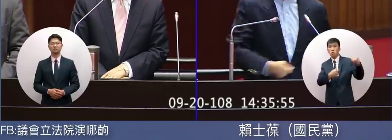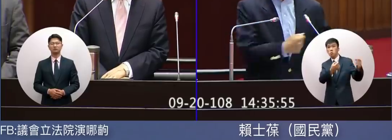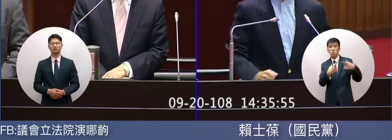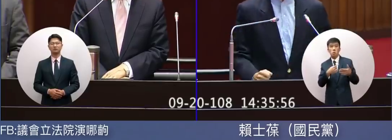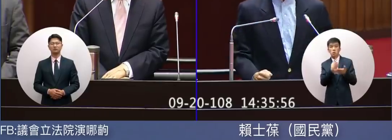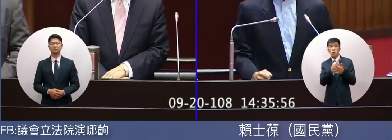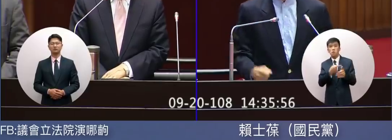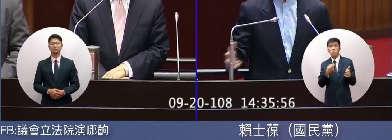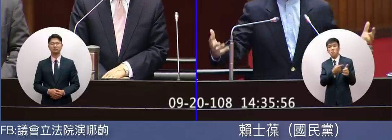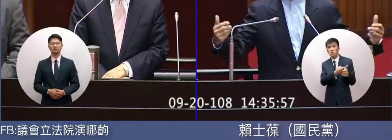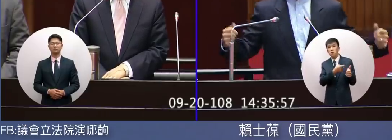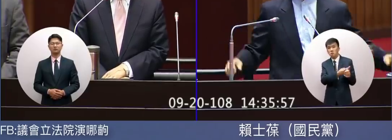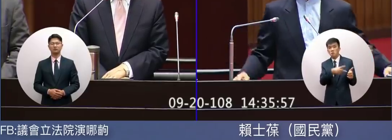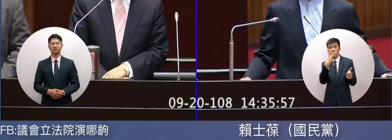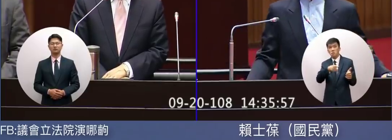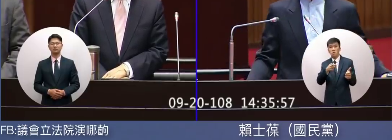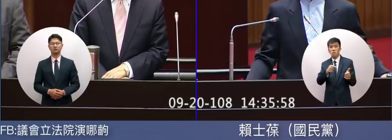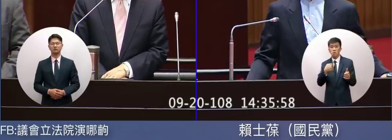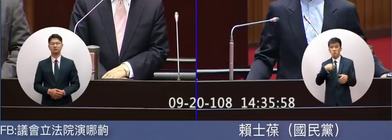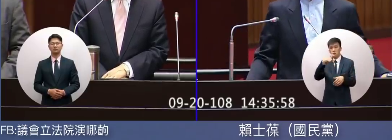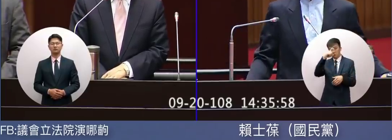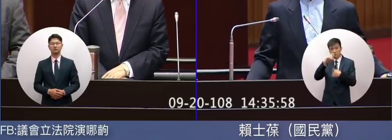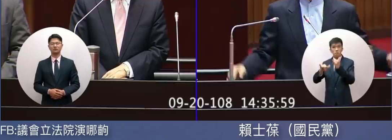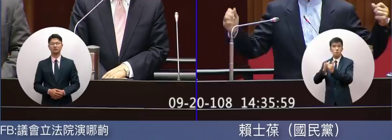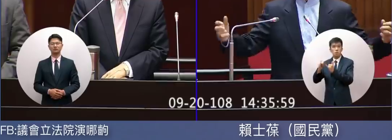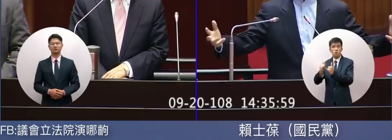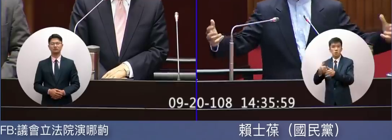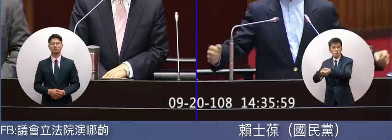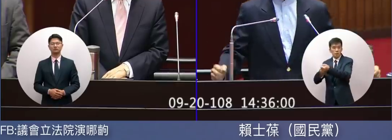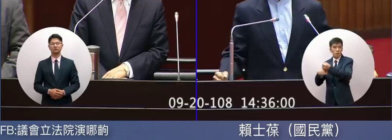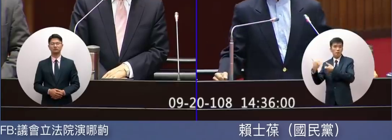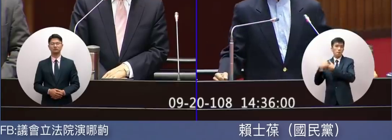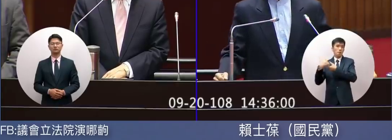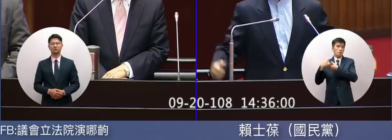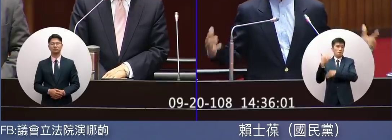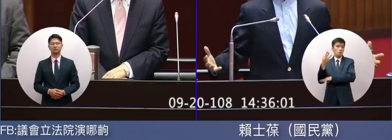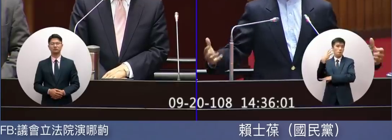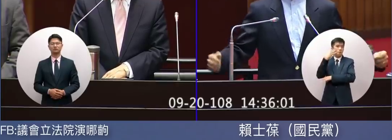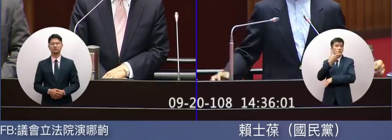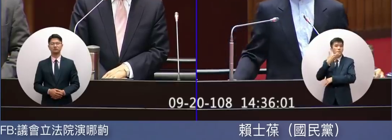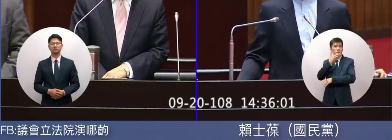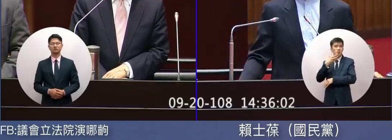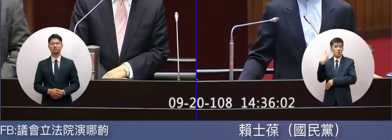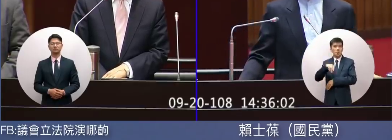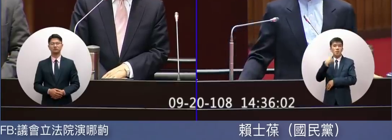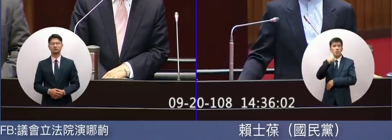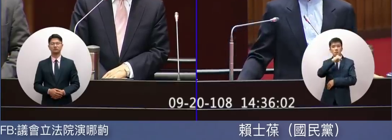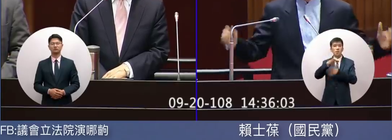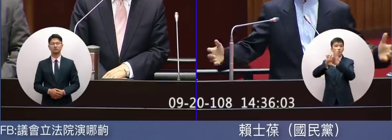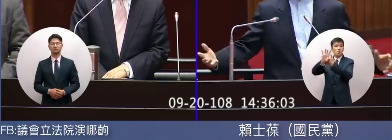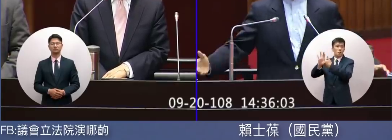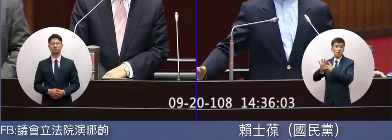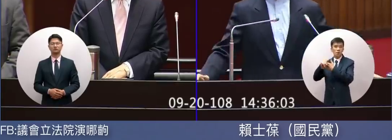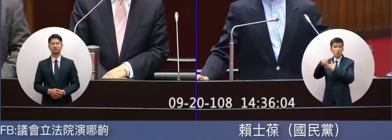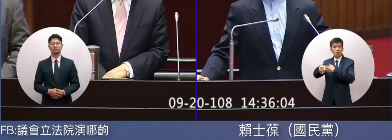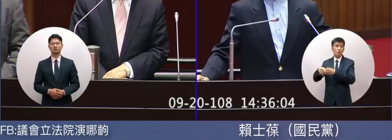钢戳他，为了他的选举的选票，为了得到他的政治利益，牺牲台湾的国际空间，